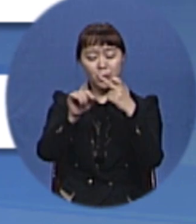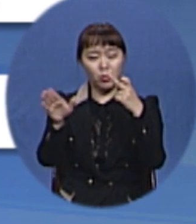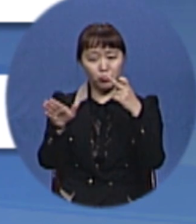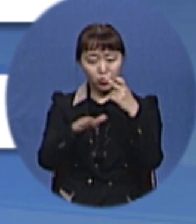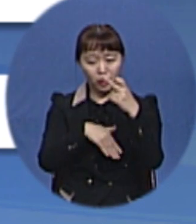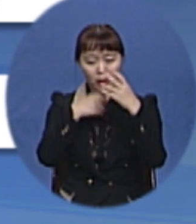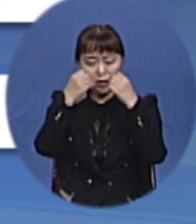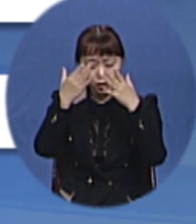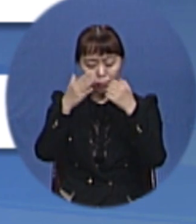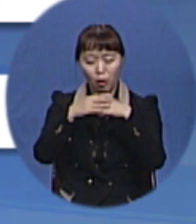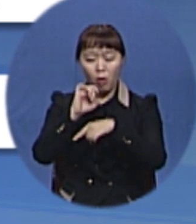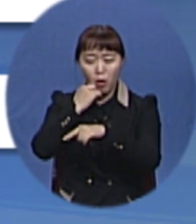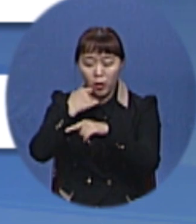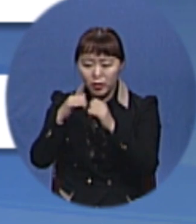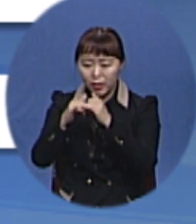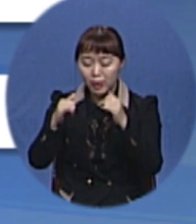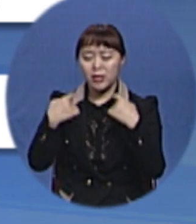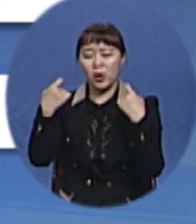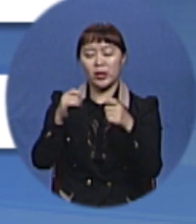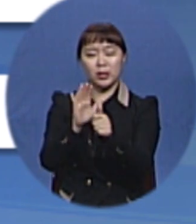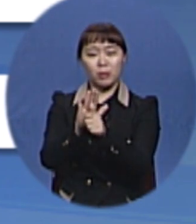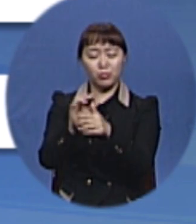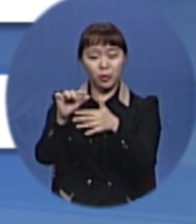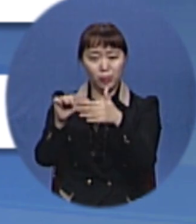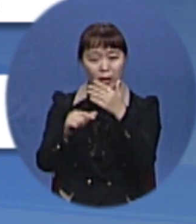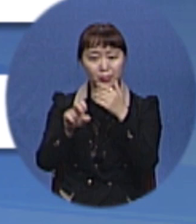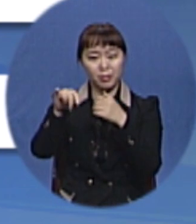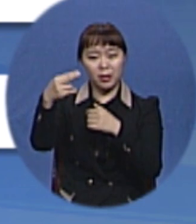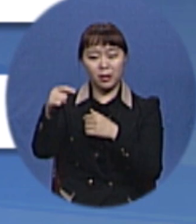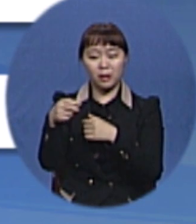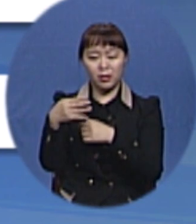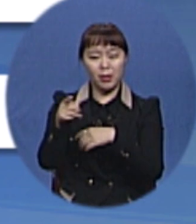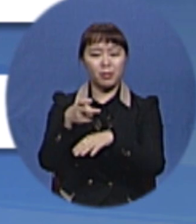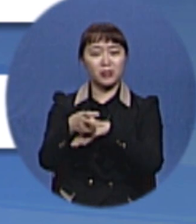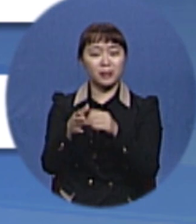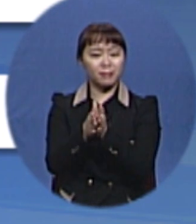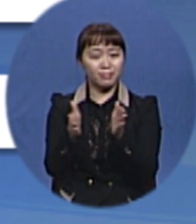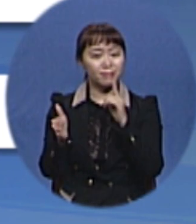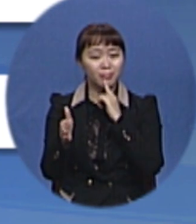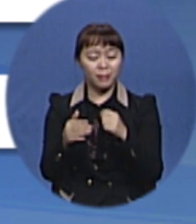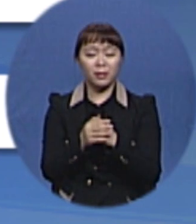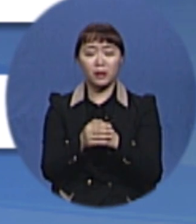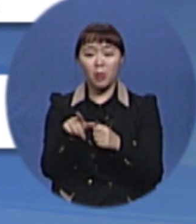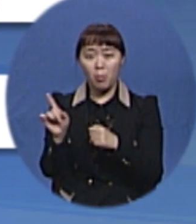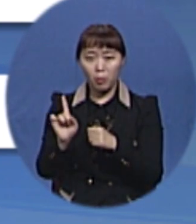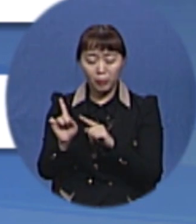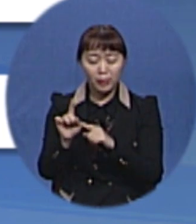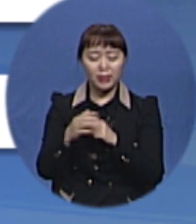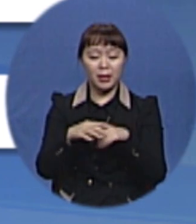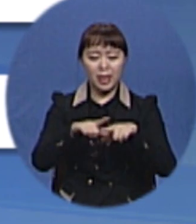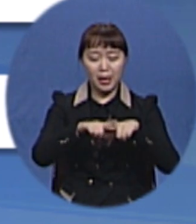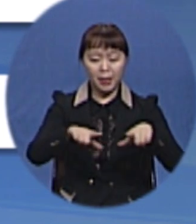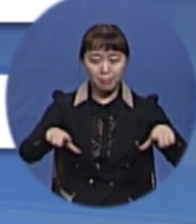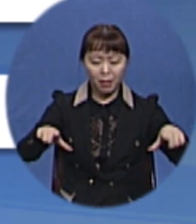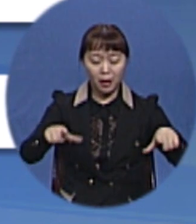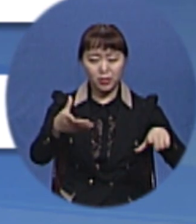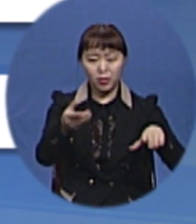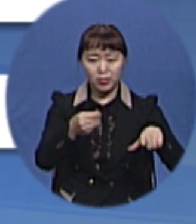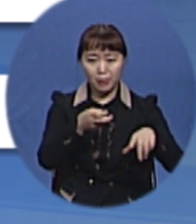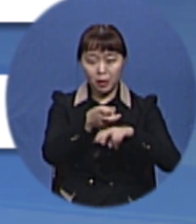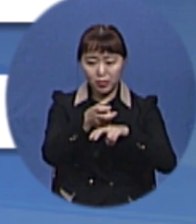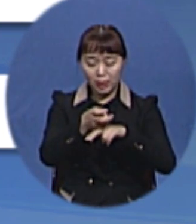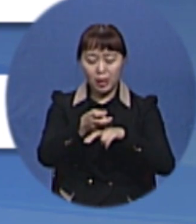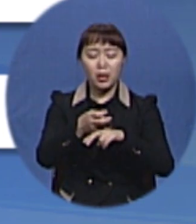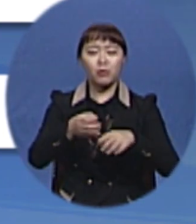12월부터 신규 취약계층 여행 지원 프로그램인 민들레 버스를 시행한다고 밝혔습니다. 민들레 버스는 일반 전세 버스와